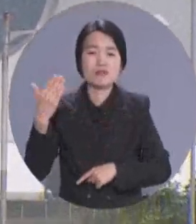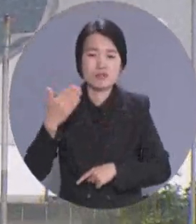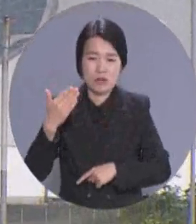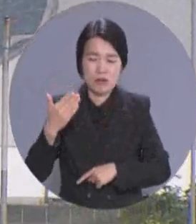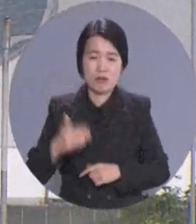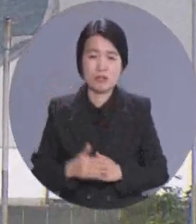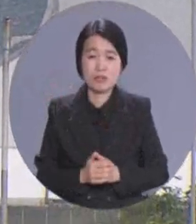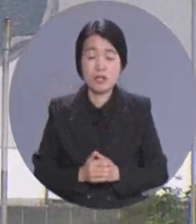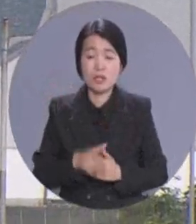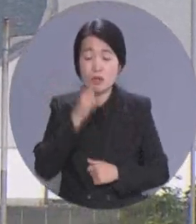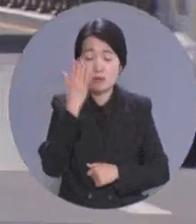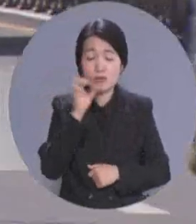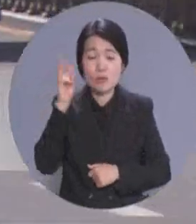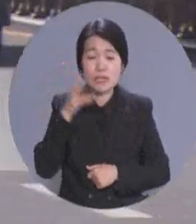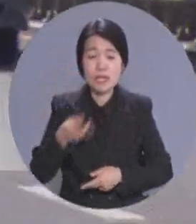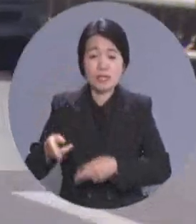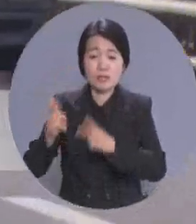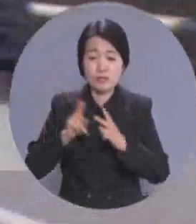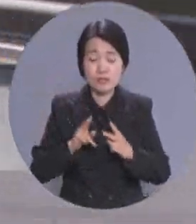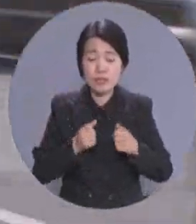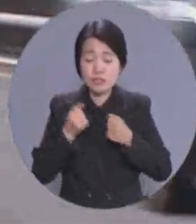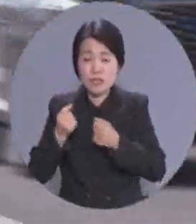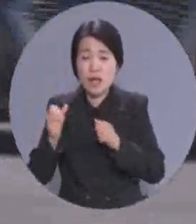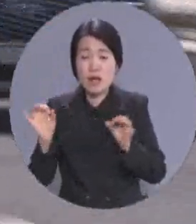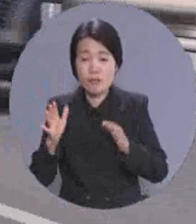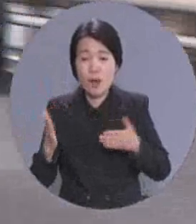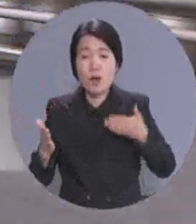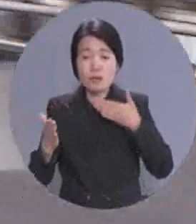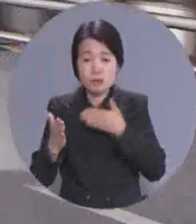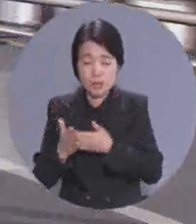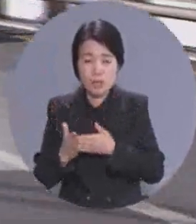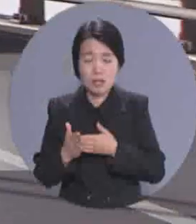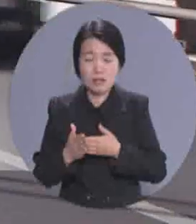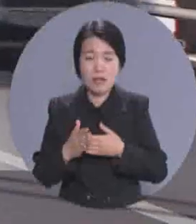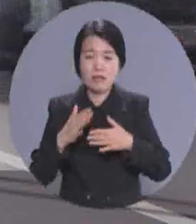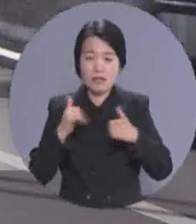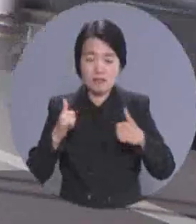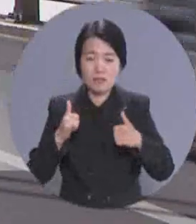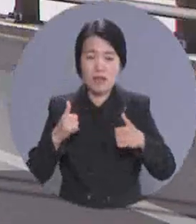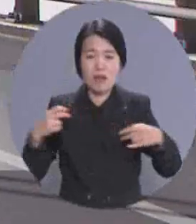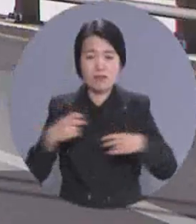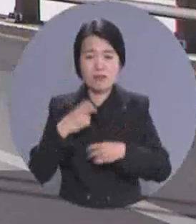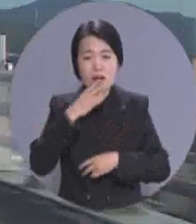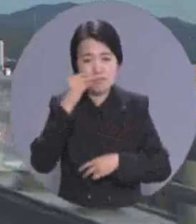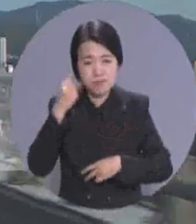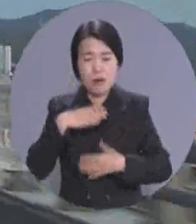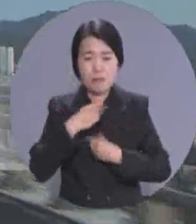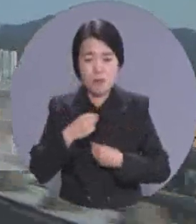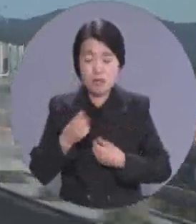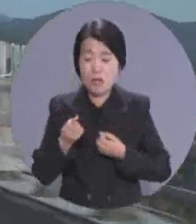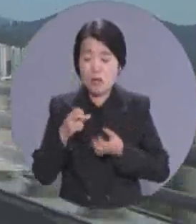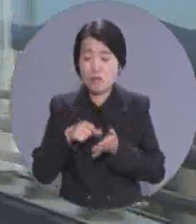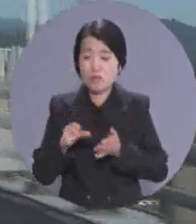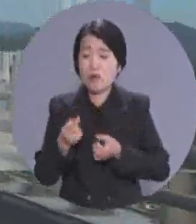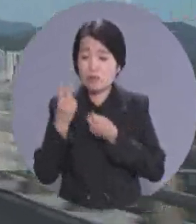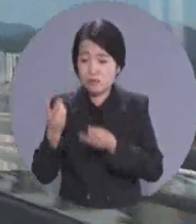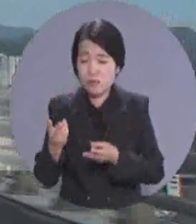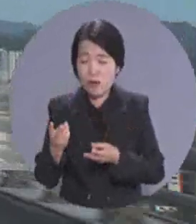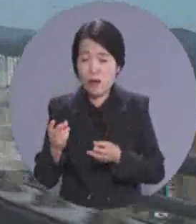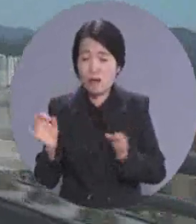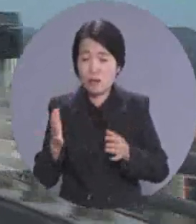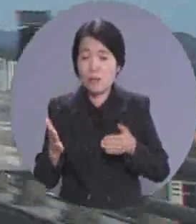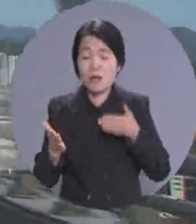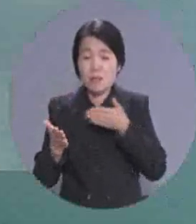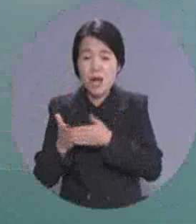대. 여수 광양 간 이동 거리가 크게 줄어들면서 시민들의 교통 편의는 물론 물류 비용 절감에도 큰 도움이 되고